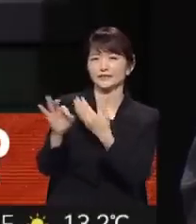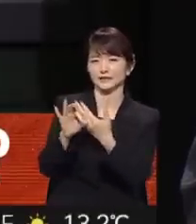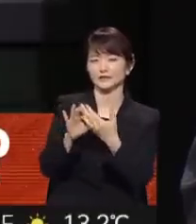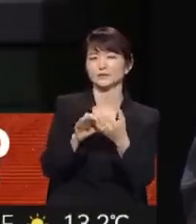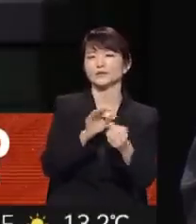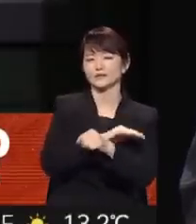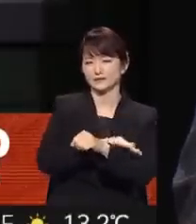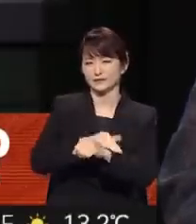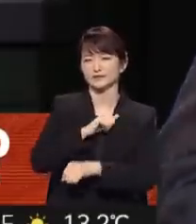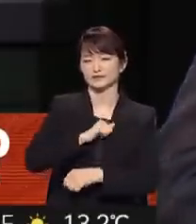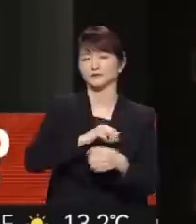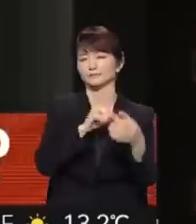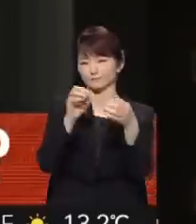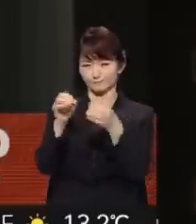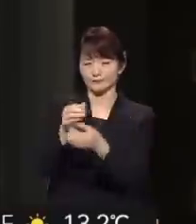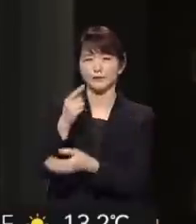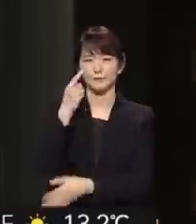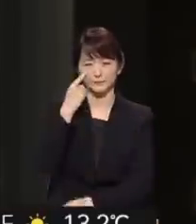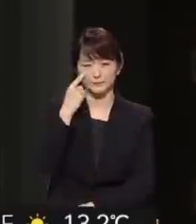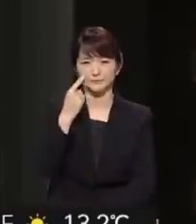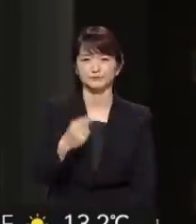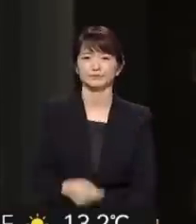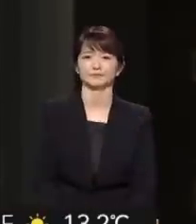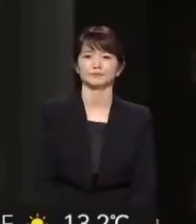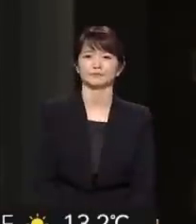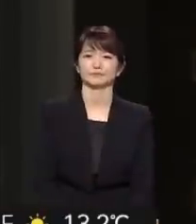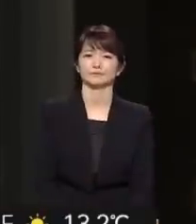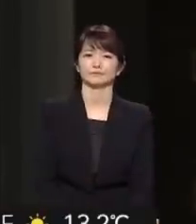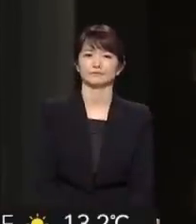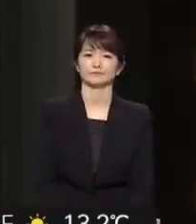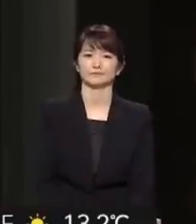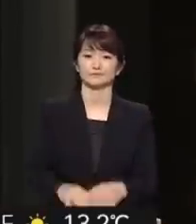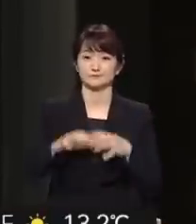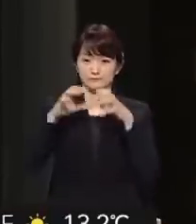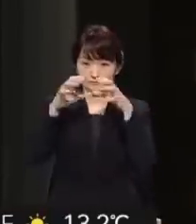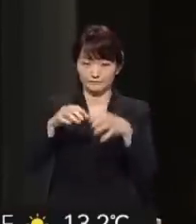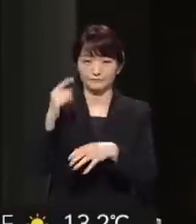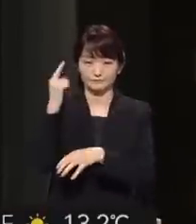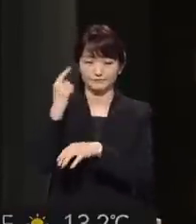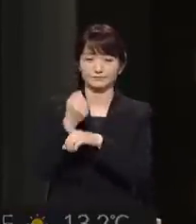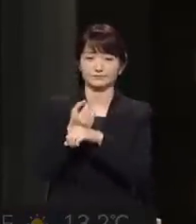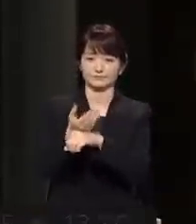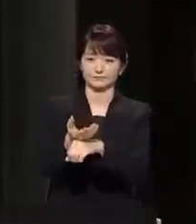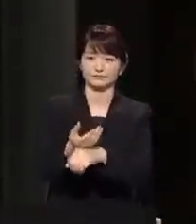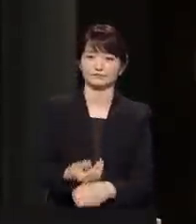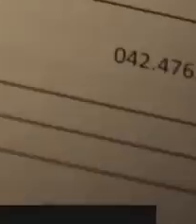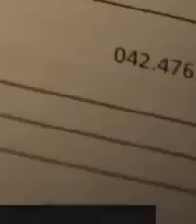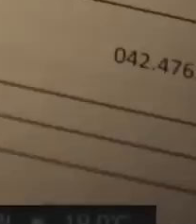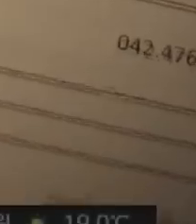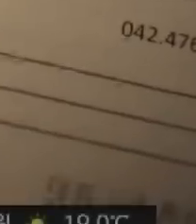말씀해주셨습니다. 알겠습니다. 자 별별 상담소 이렇게 정리하고요. 글로벌 픽 이어갑니다.